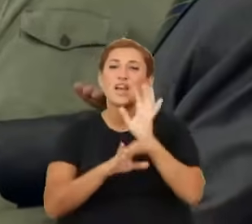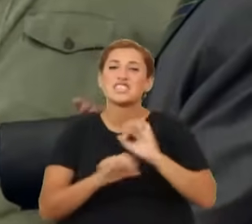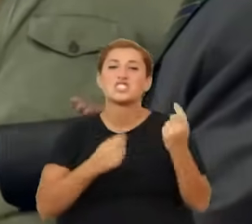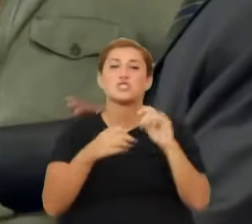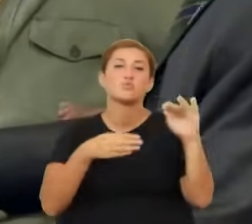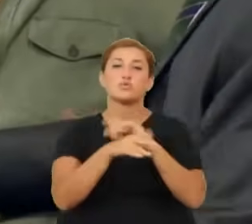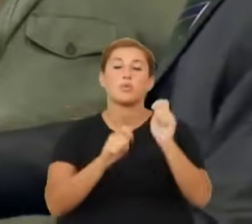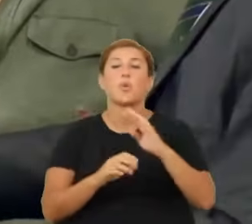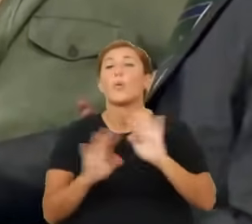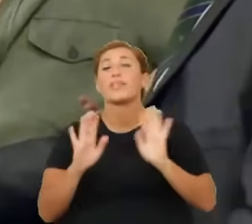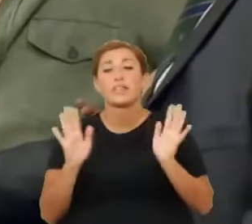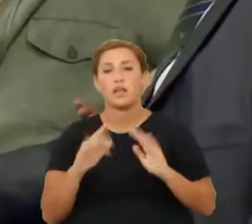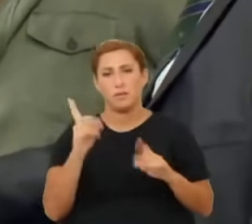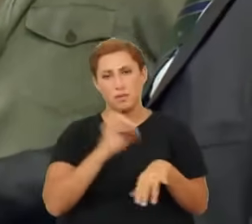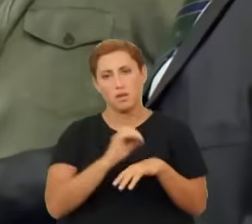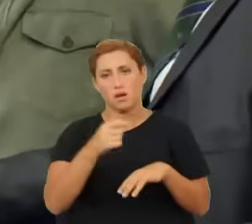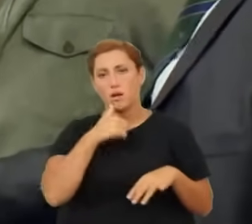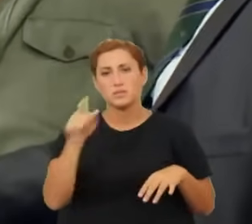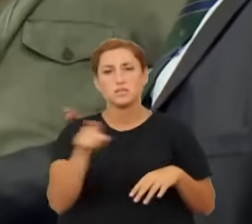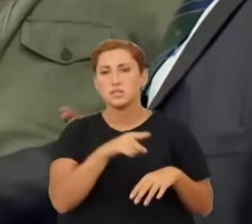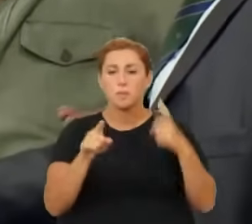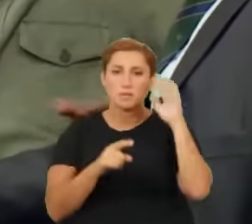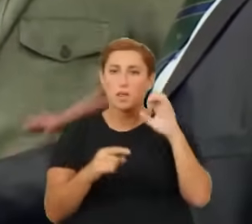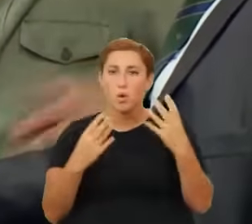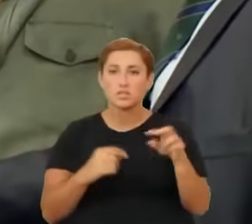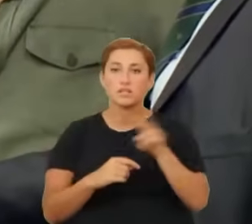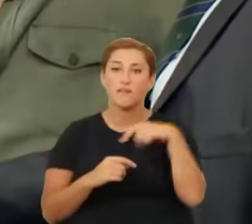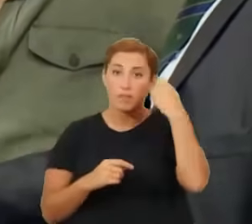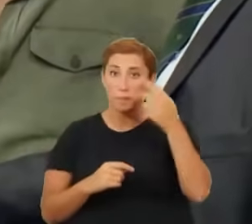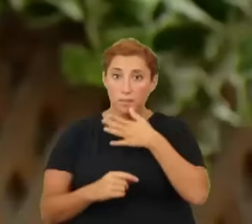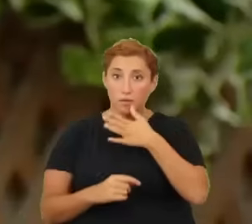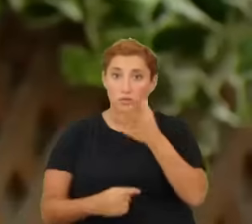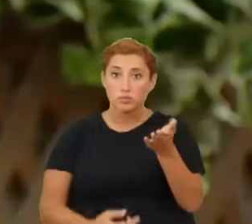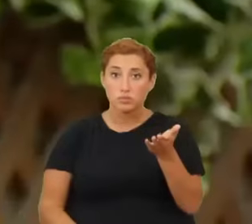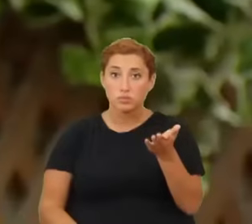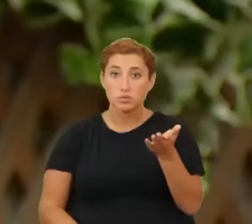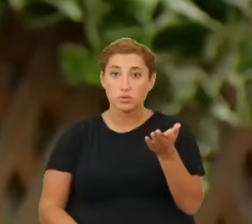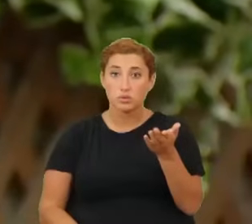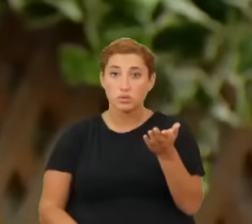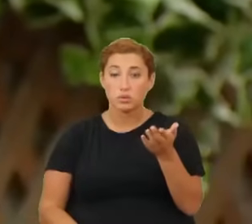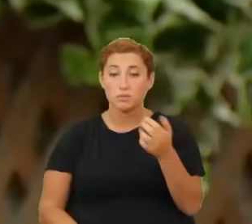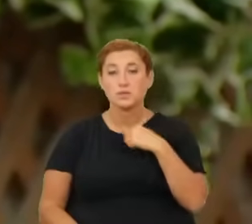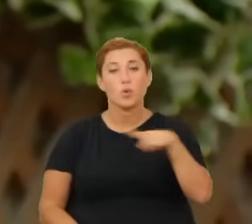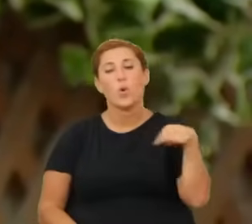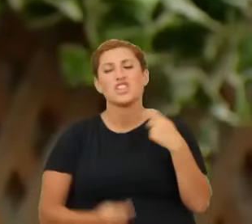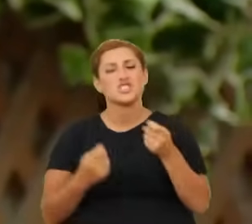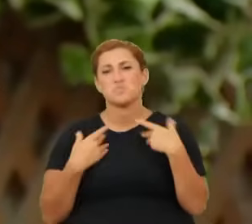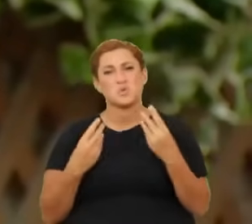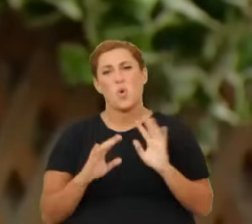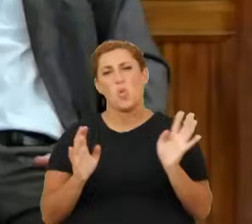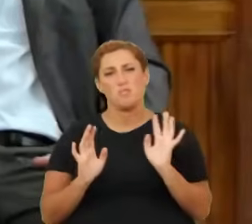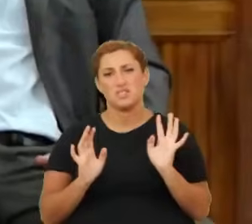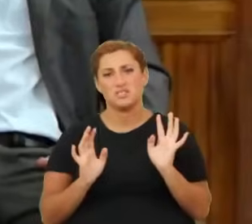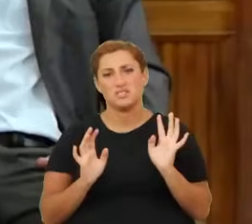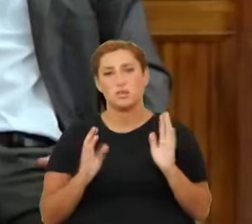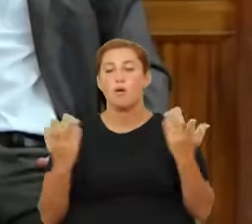Estağfurullah canım, öyle değil de. Ya bir dakika ya. Abi niye başı belaya girsin? Siz filmi biliyor musunuz? Bizim öyle şeylerle işimiz olmaz zaten